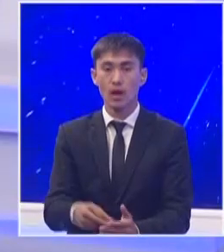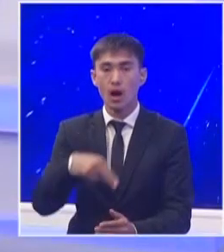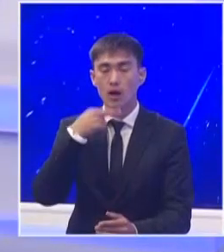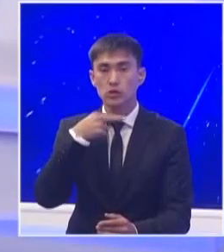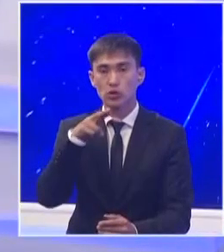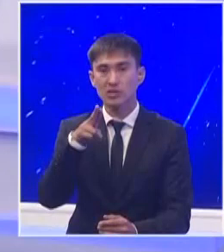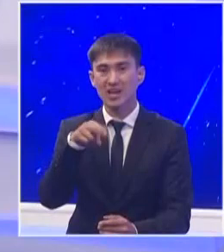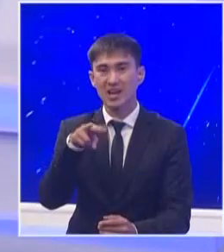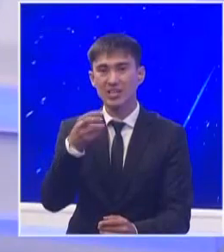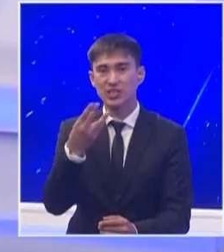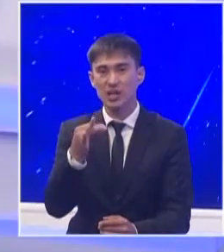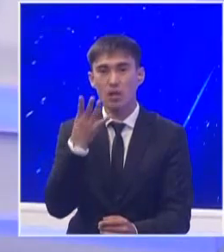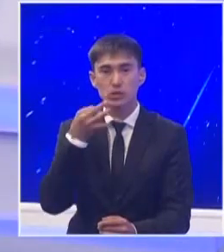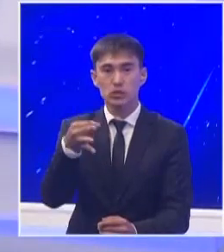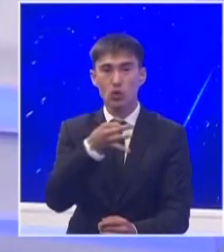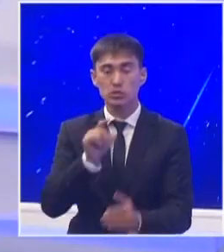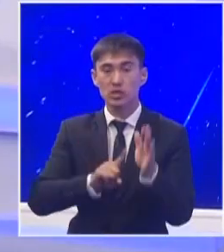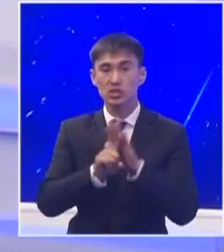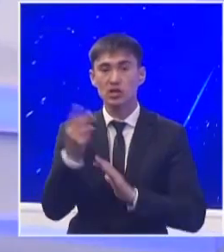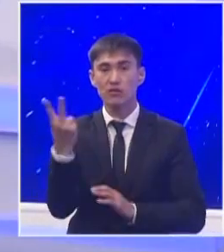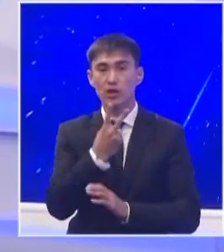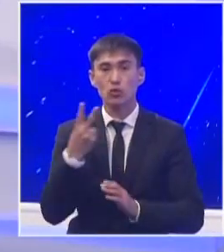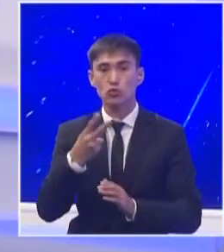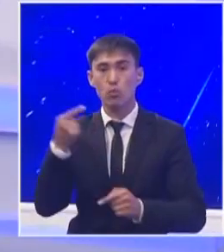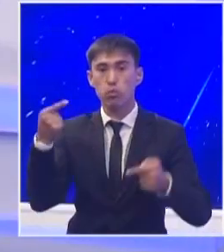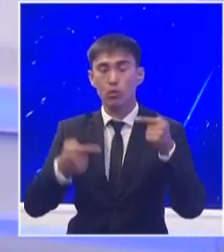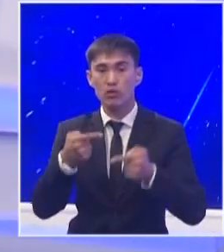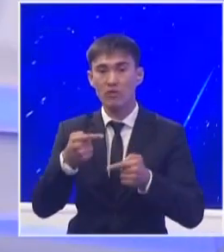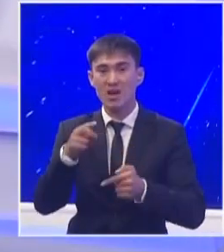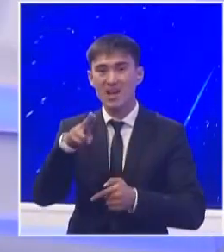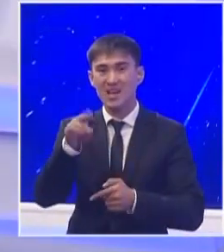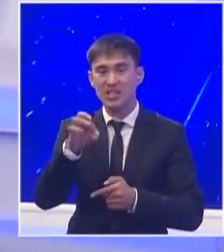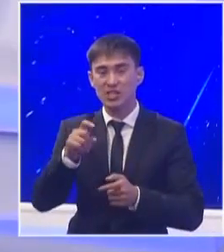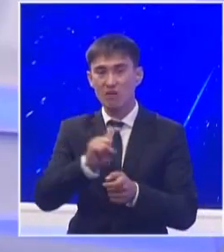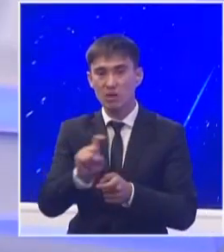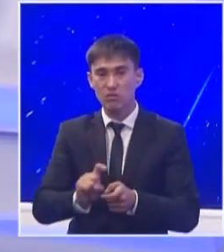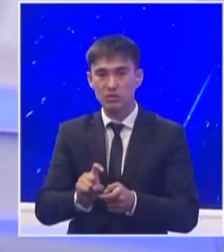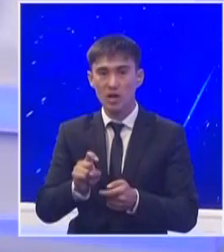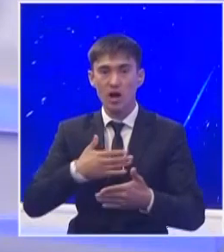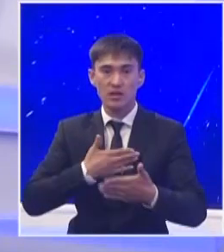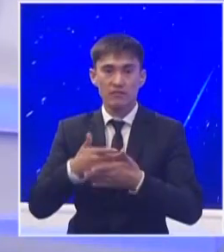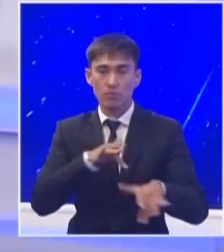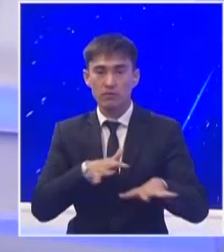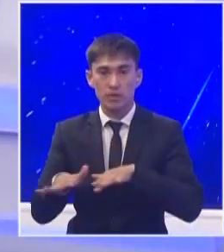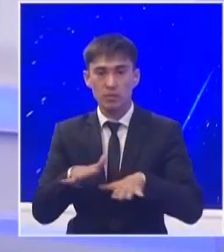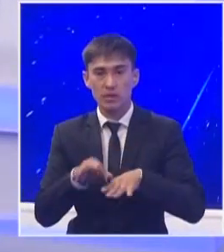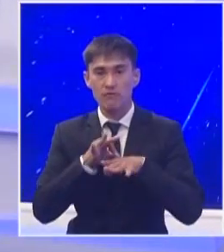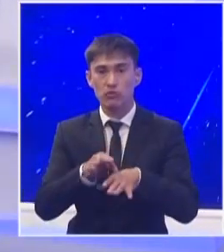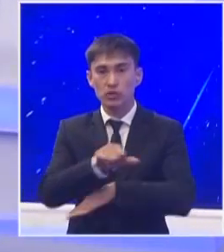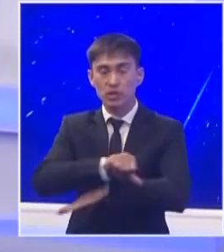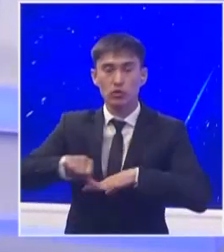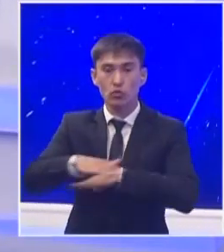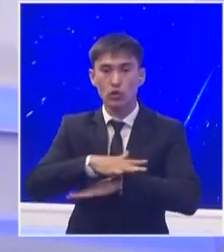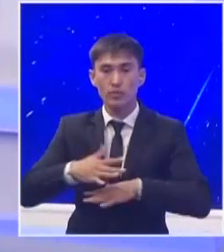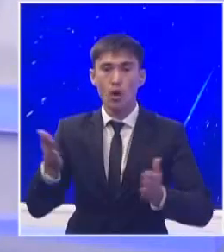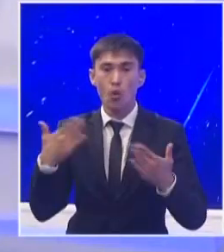Осторожно, клещи! В Алматинской области начался второй тур противоклещевой обработки. Активные профилактические мероприятия уже ведутся на территориях